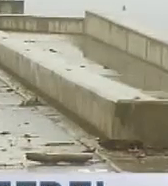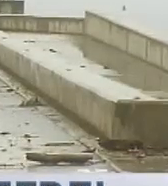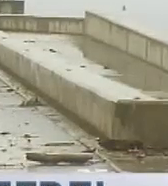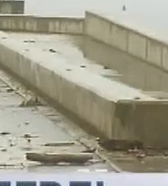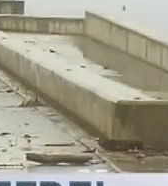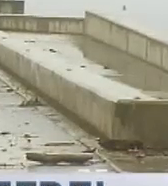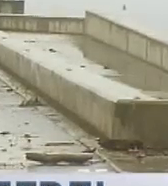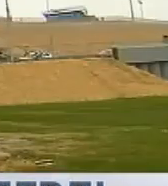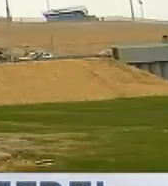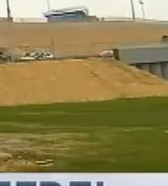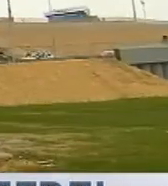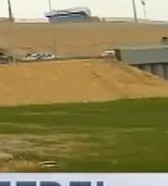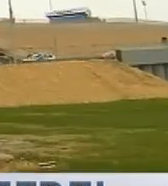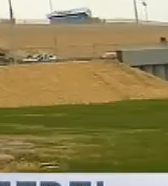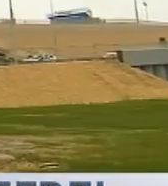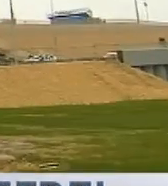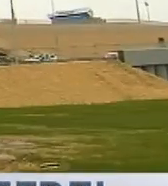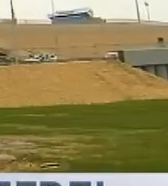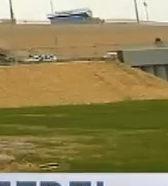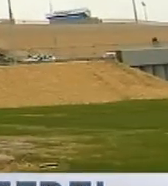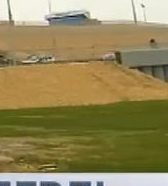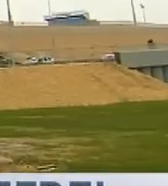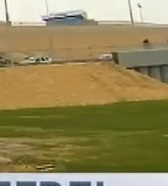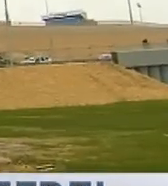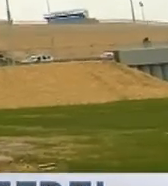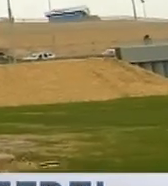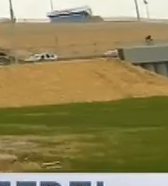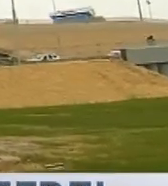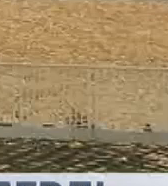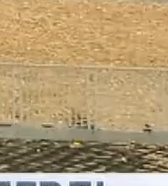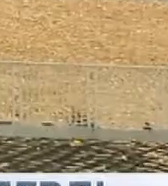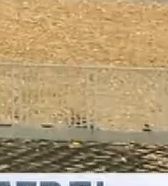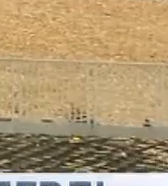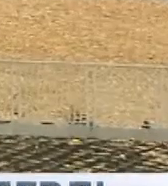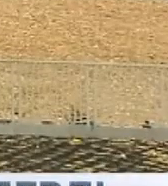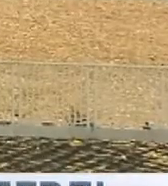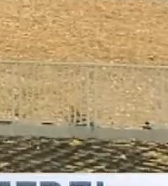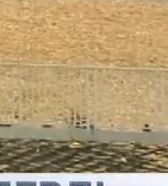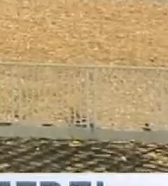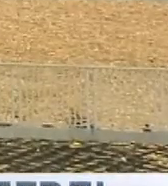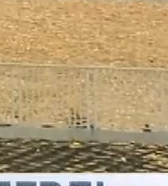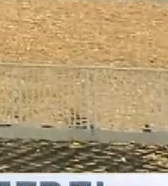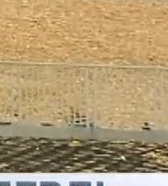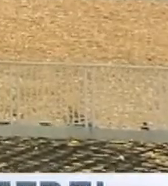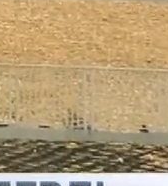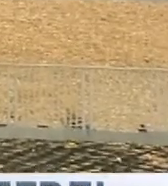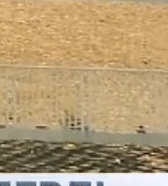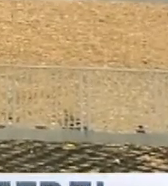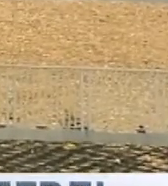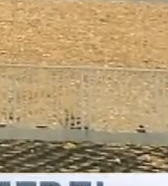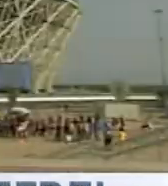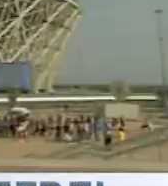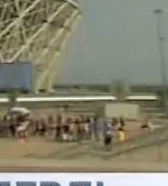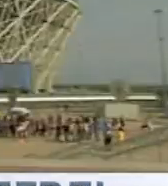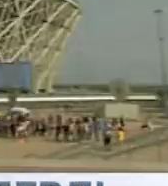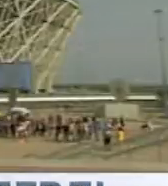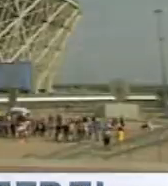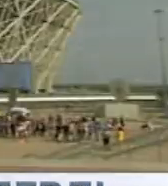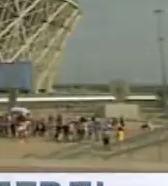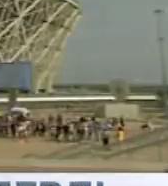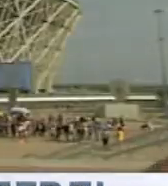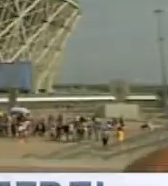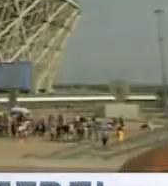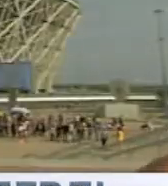жөндеу жұмыстарын жүргізу үшін стадион бір аптаға жабылатынын айтты. Волгоград қаласындағы спорт кешенінде әлем чемпионатының 4 ойын